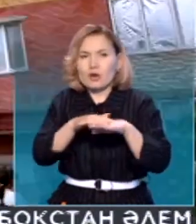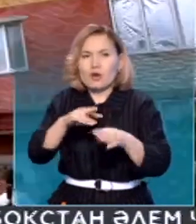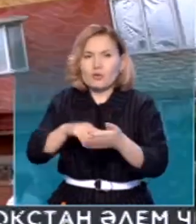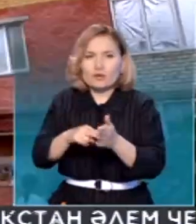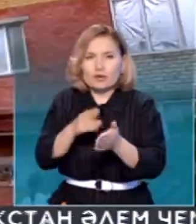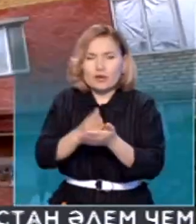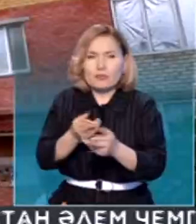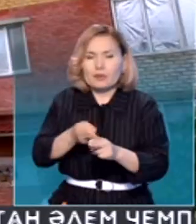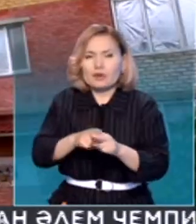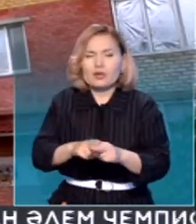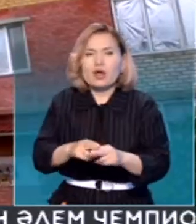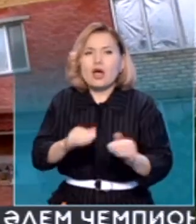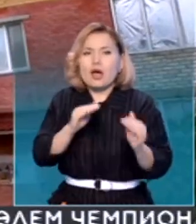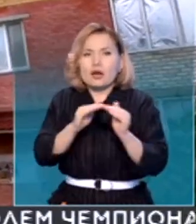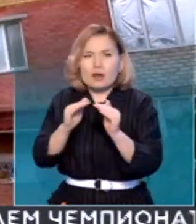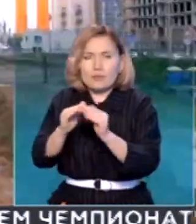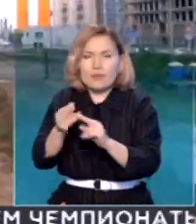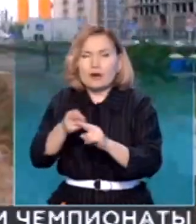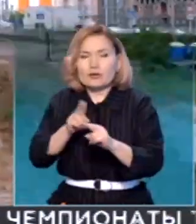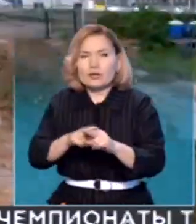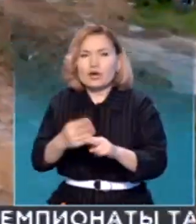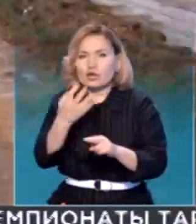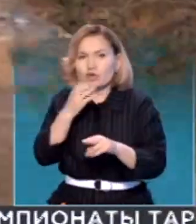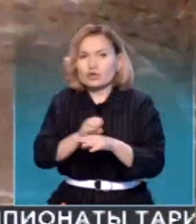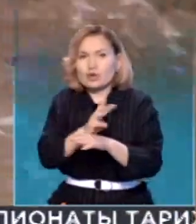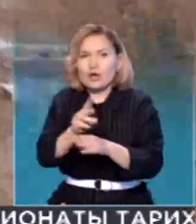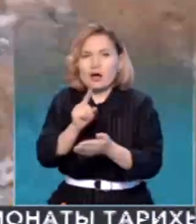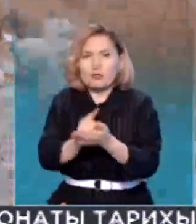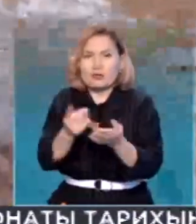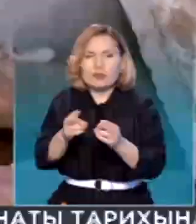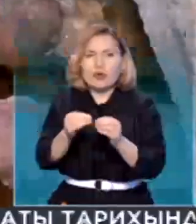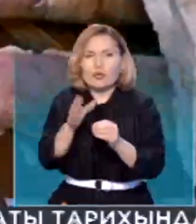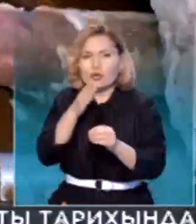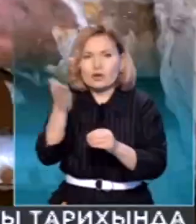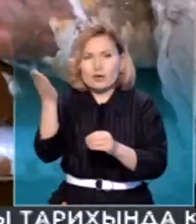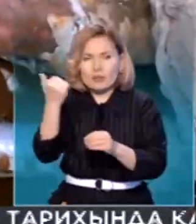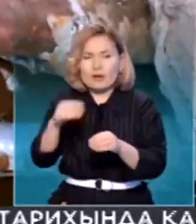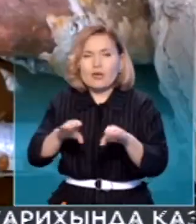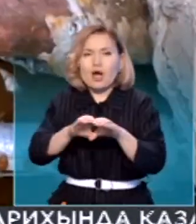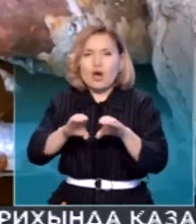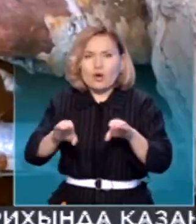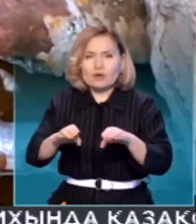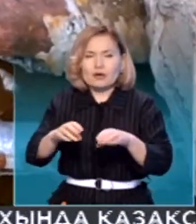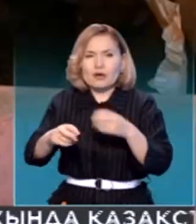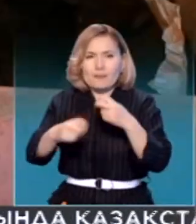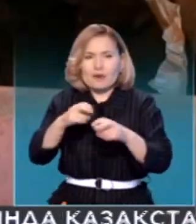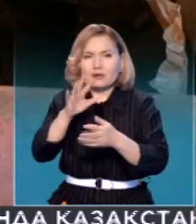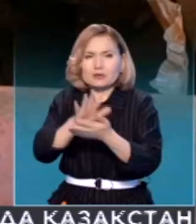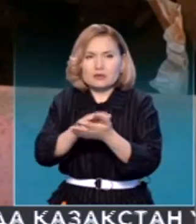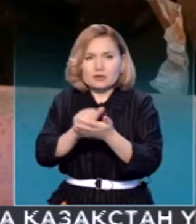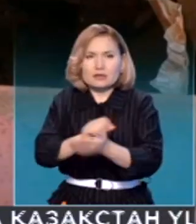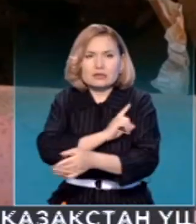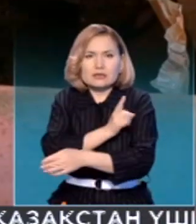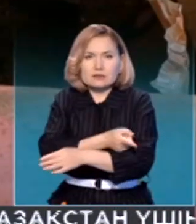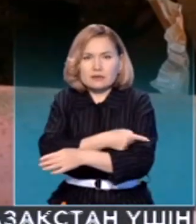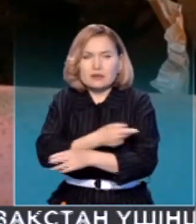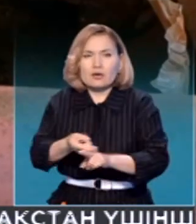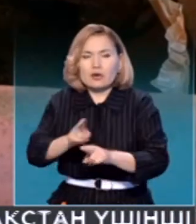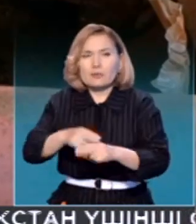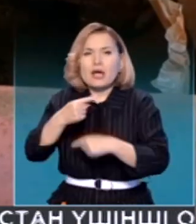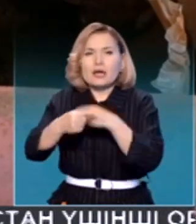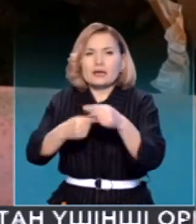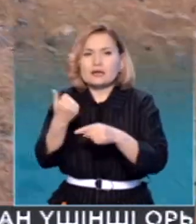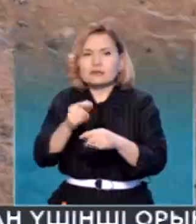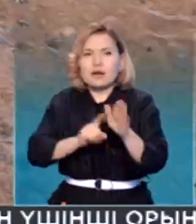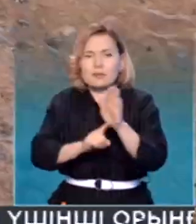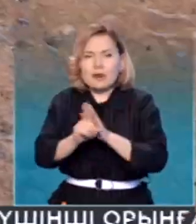отыр. Әйтпесе бұл үйлер қыста жылусыз қалады. 10 жыл бұрын салынған болат құбырлар әбден шіріген, ескірген. Жоспар бойынша келесі